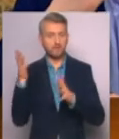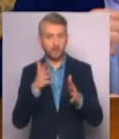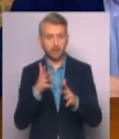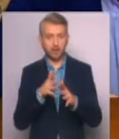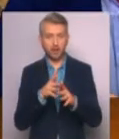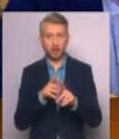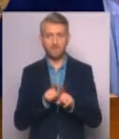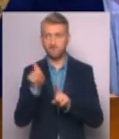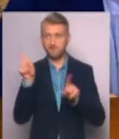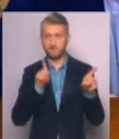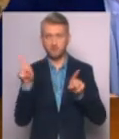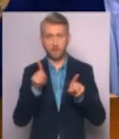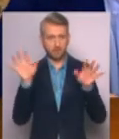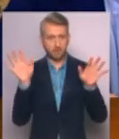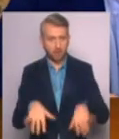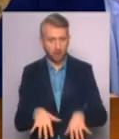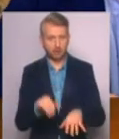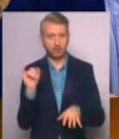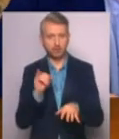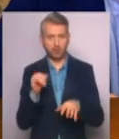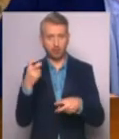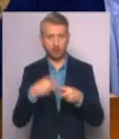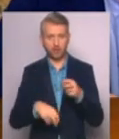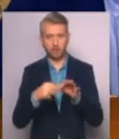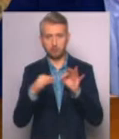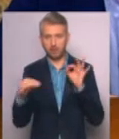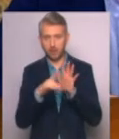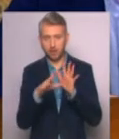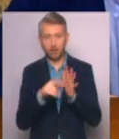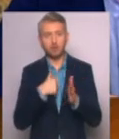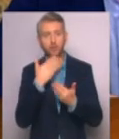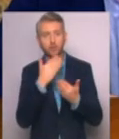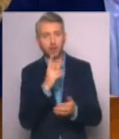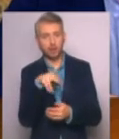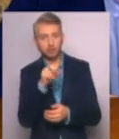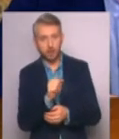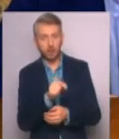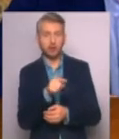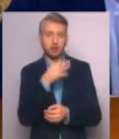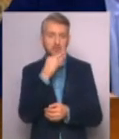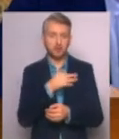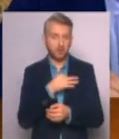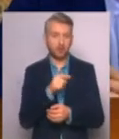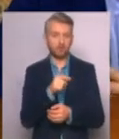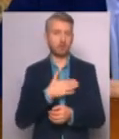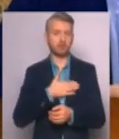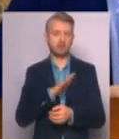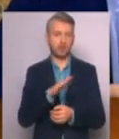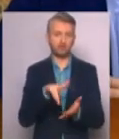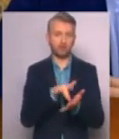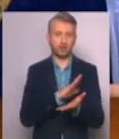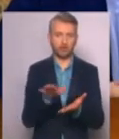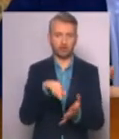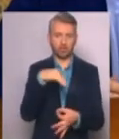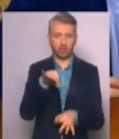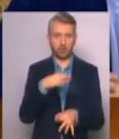рвали нам провода. Мы обращались в КНДА, но нам отказали. Сказали, что вы не наши, не городские, никакие. Короче,